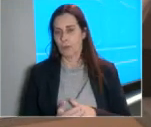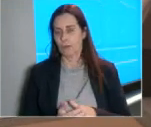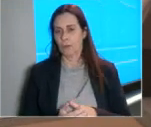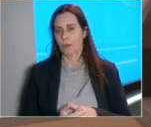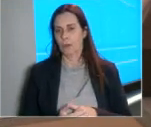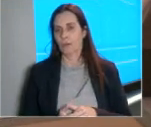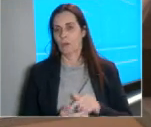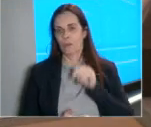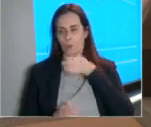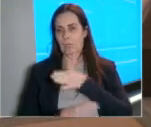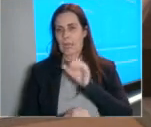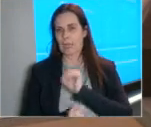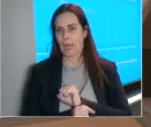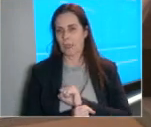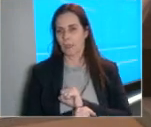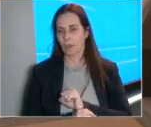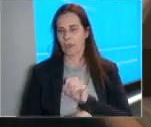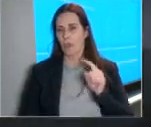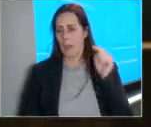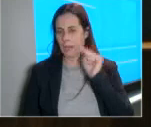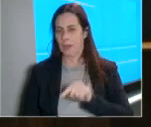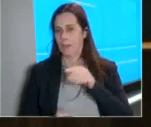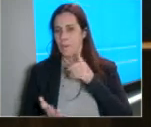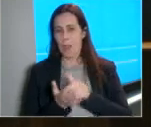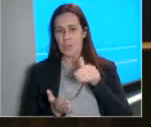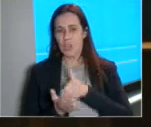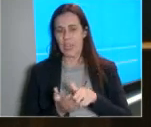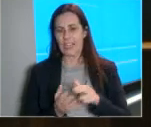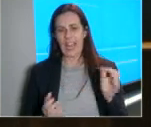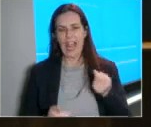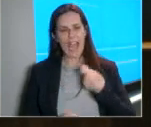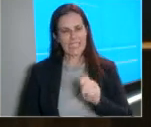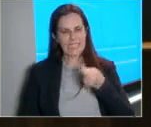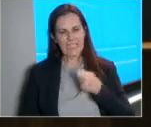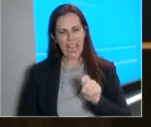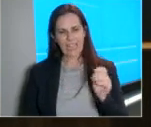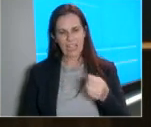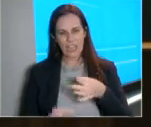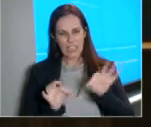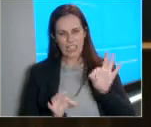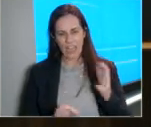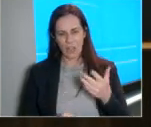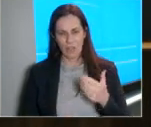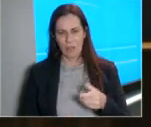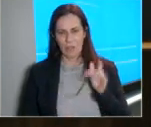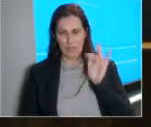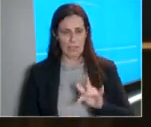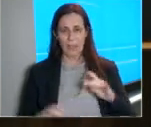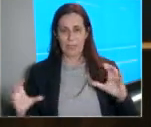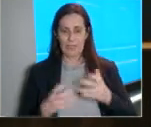אותה כדי שלא ייכנס לכלא. הוא מגיע והוא ממשיך את גל ההסתה המתמשך שלו לאורך שנים